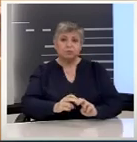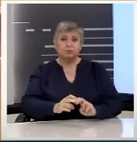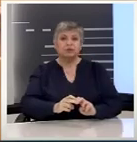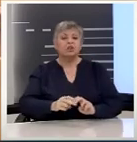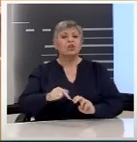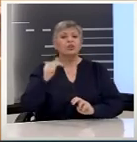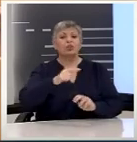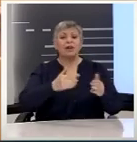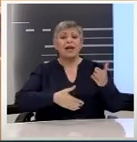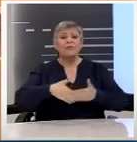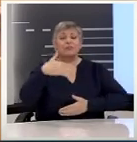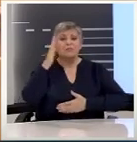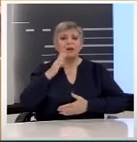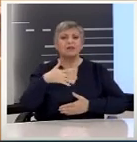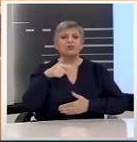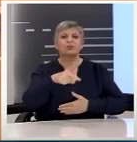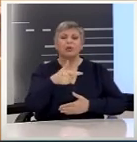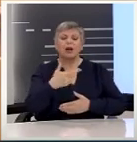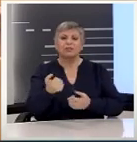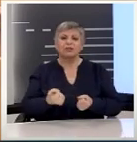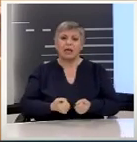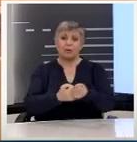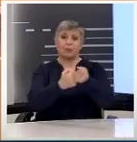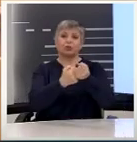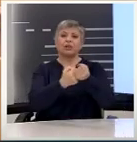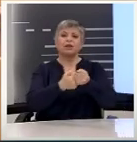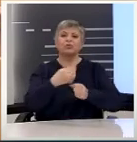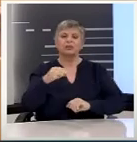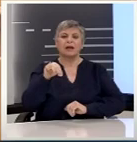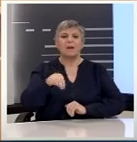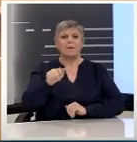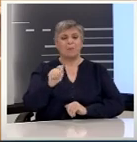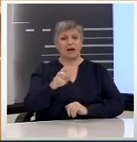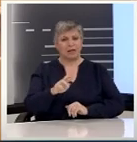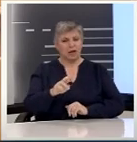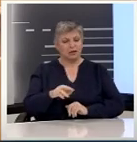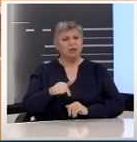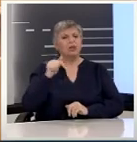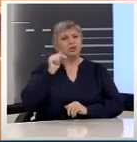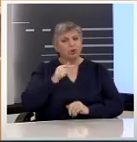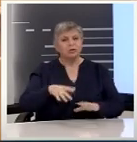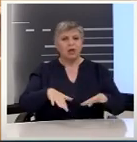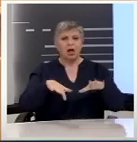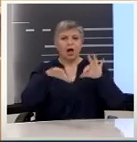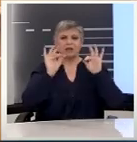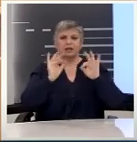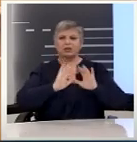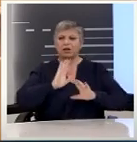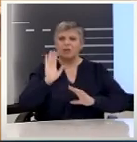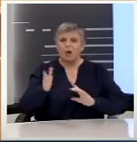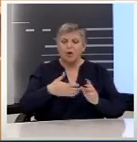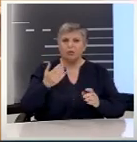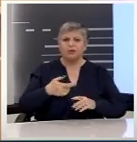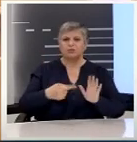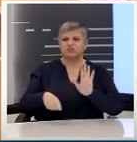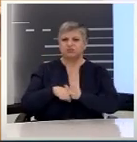και ακολούθησε μετά από 48 ώρες ανακοίνωση της Νέας Δημοκρατίας. Τι είναι αυτό? Σύρεστε πίσω από τα επιχειρηματικά συμφέροντα ή δεν σύρεστε? Γιατί